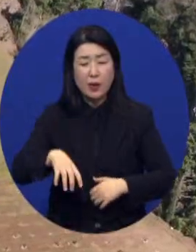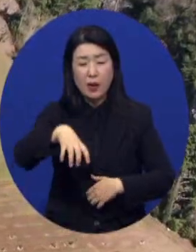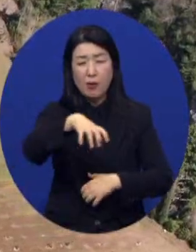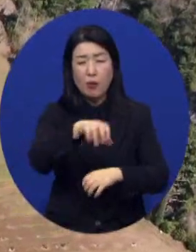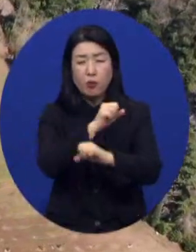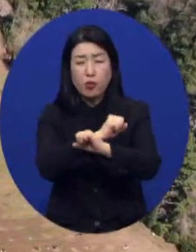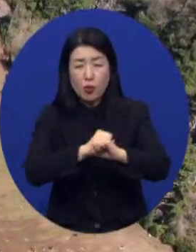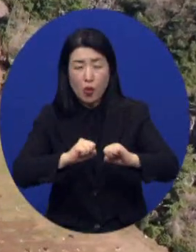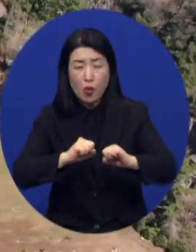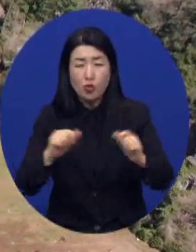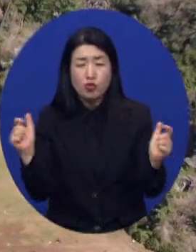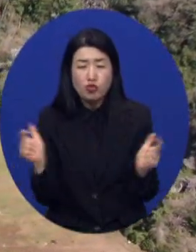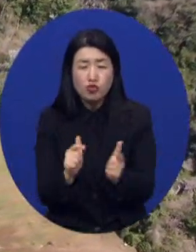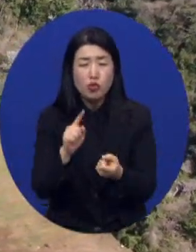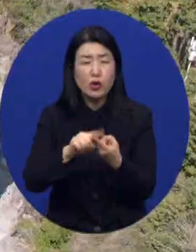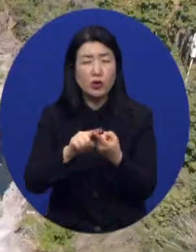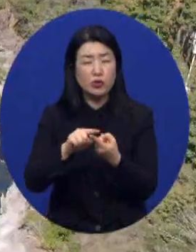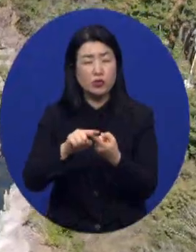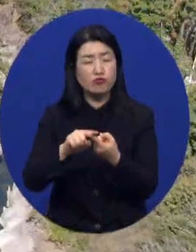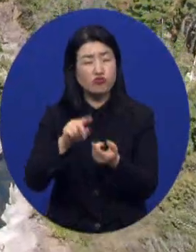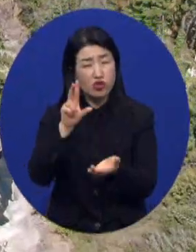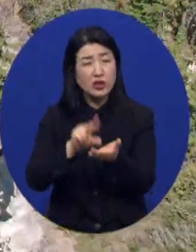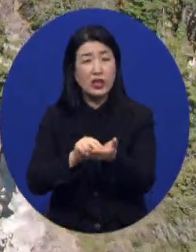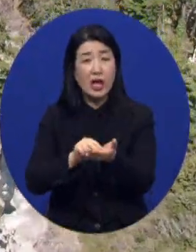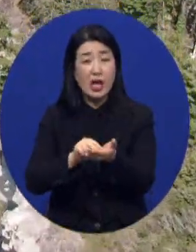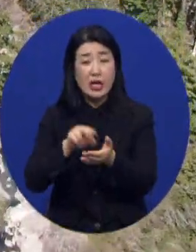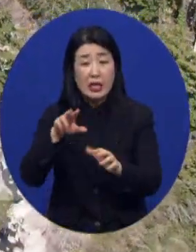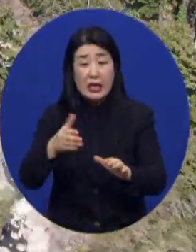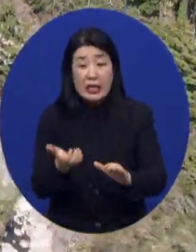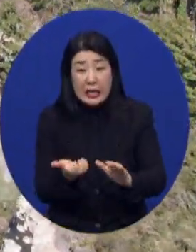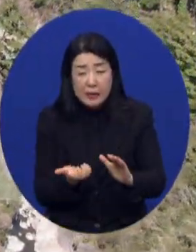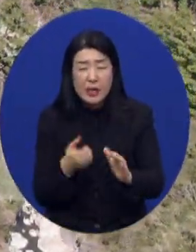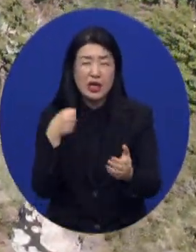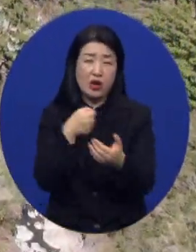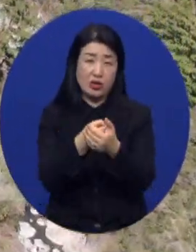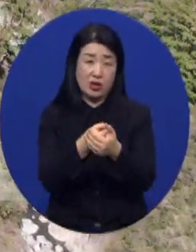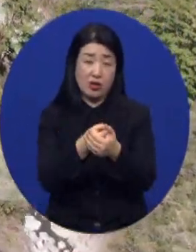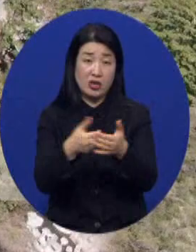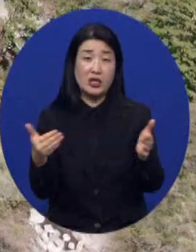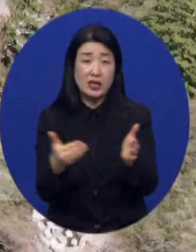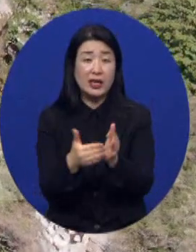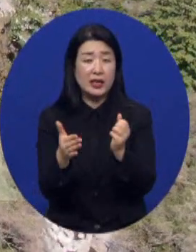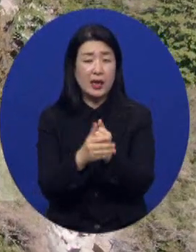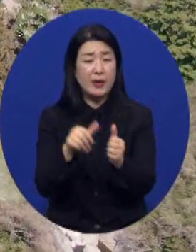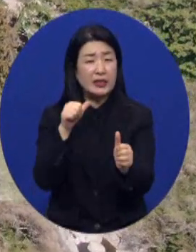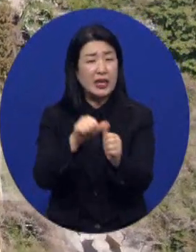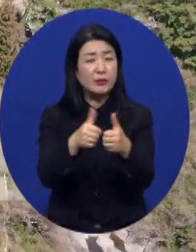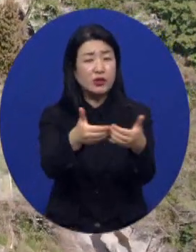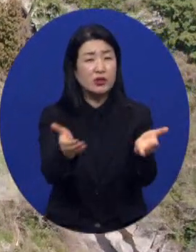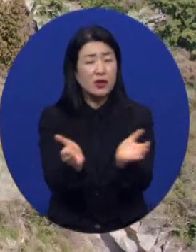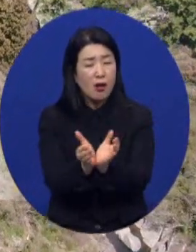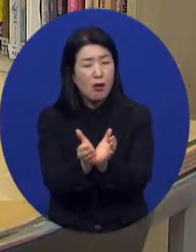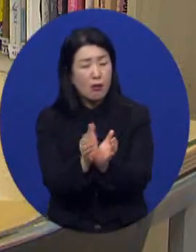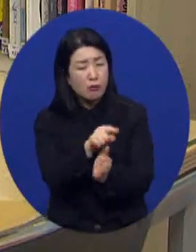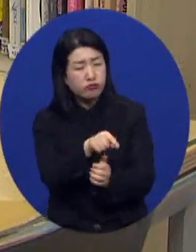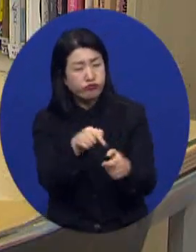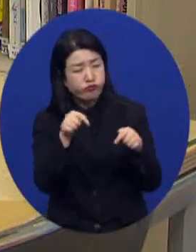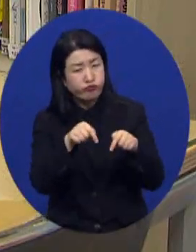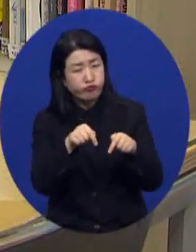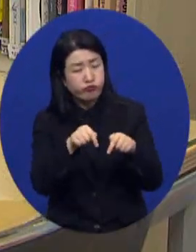검토하는 과정도 문제입니다 이미 결정된 사업 규모에 대해 제주시 자문단이 논의의 물골을